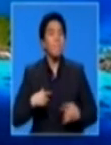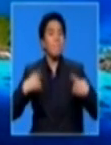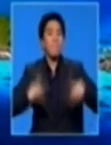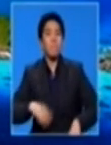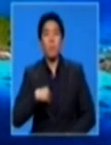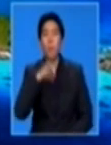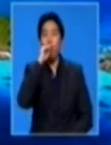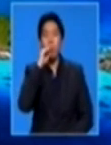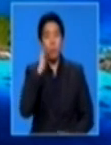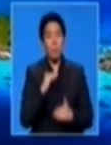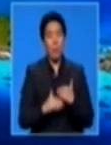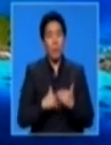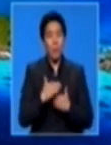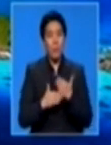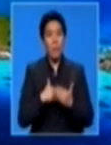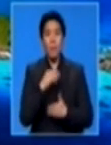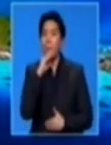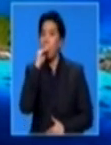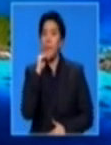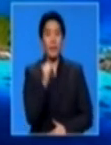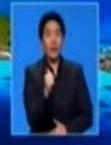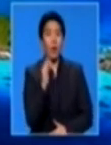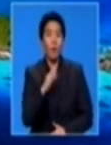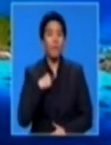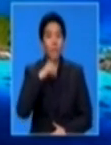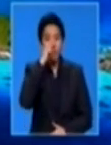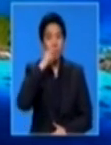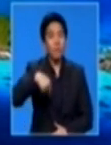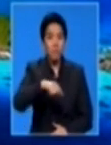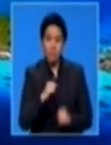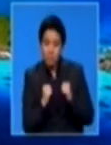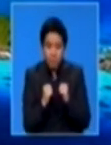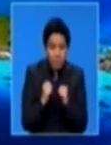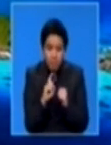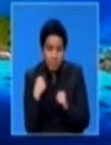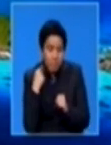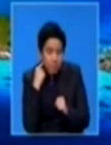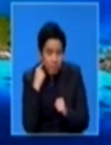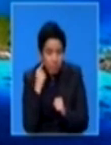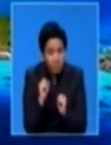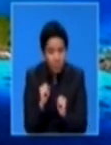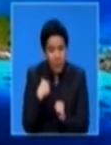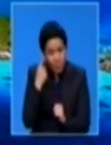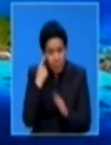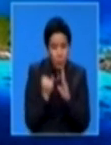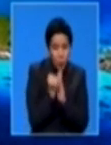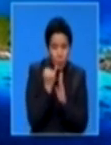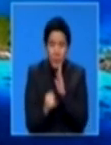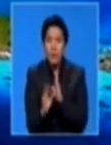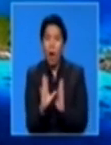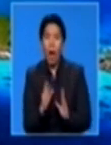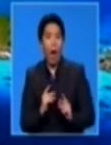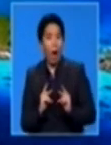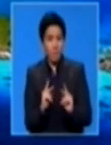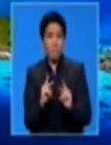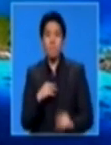ะค่อยๆพัฒนาไปนะครับผู้ฟังชาวต่างประเทศพยายามที่จะเข้าใจเราอยู่แล้วนะครับจะผิดจะถูกก็ดีกว่าไม่ได้แสด